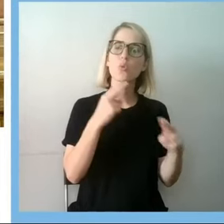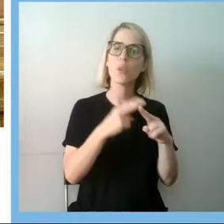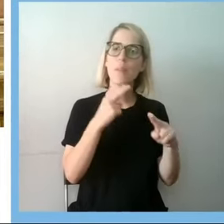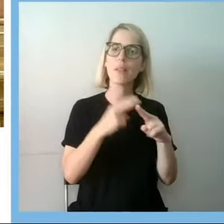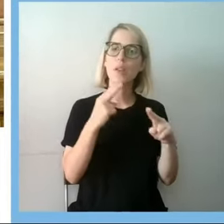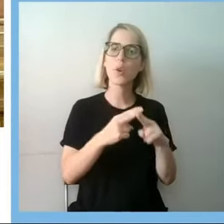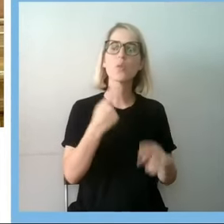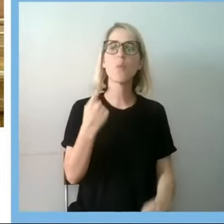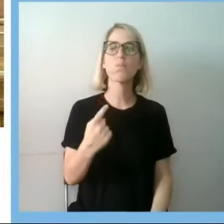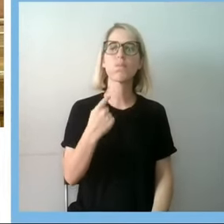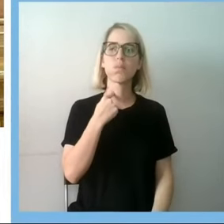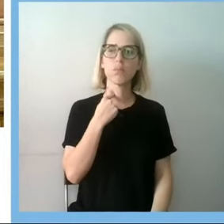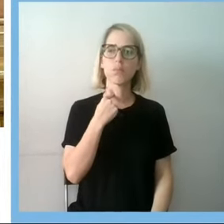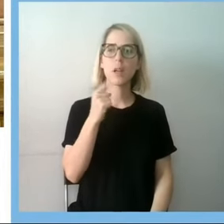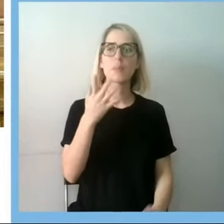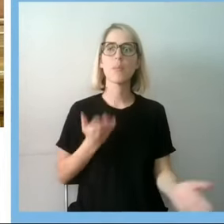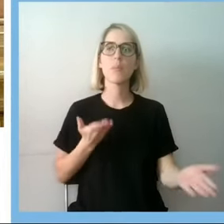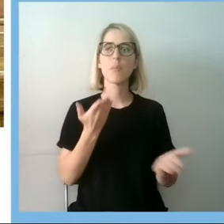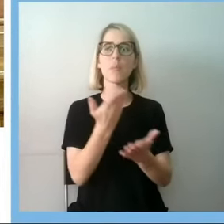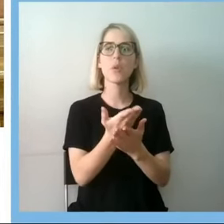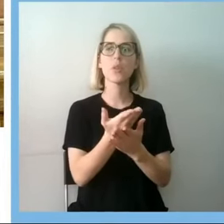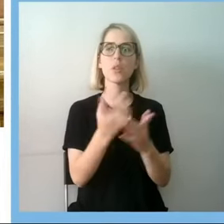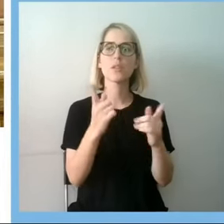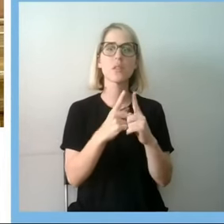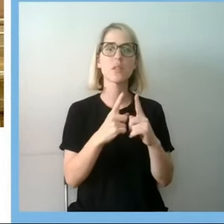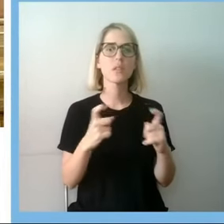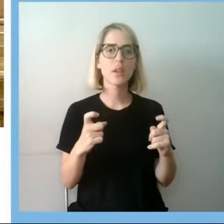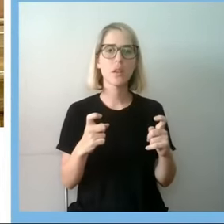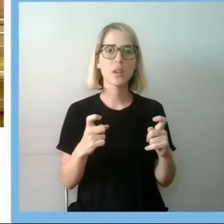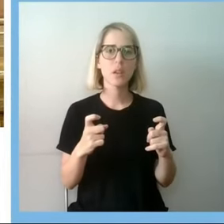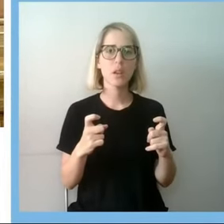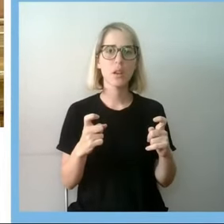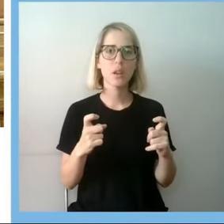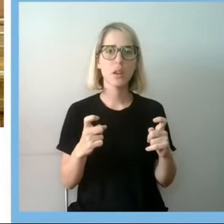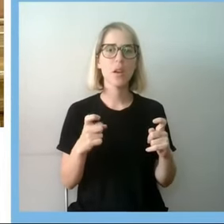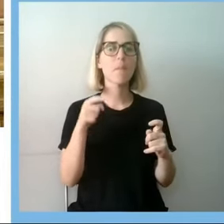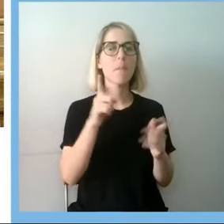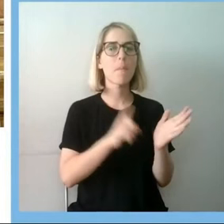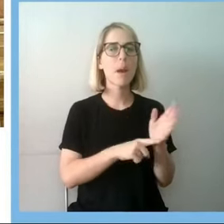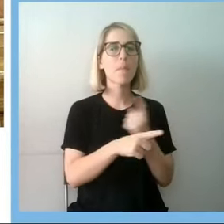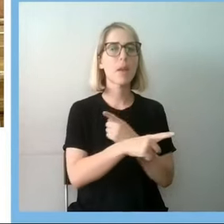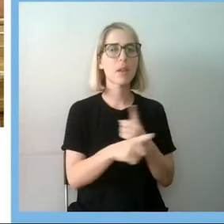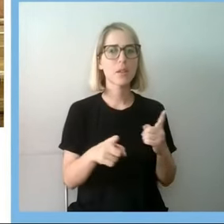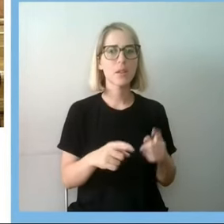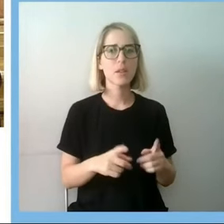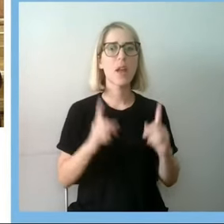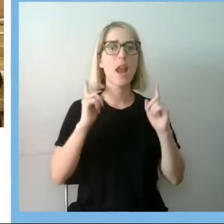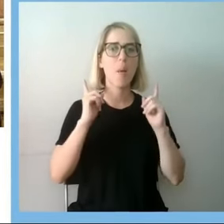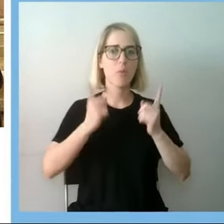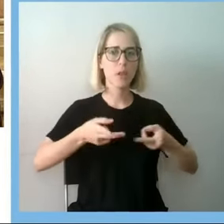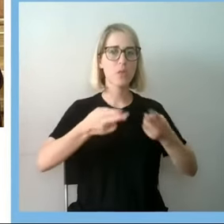χαρακτηρισμένος, και η πρότασή μας στο ψήφισμα που σας έχουμε καταθέσει είναι να αποφασίσει το Δημοτικό Συμβούλιο